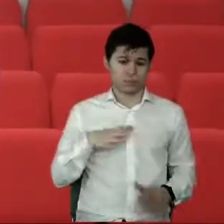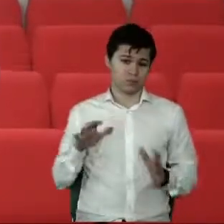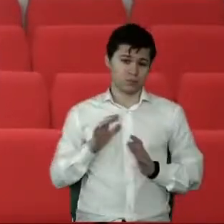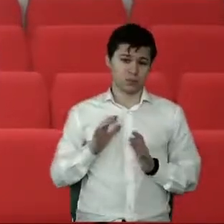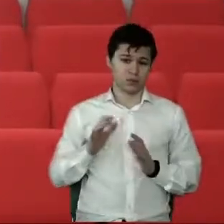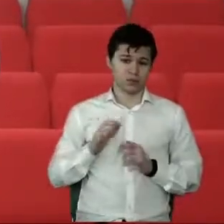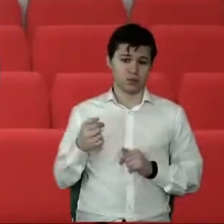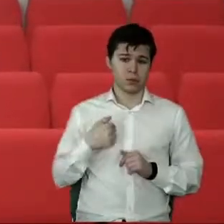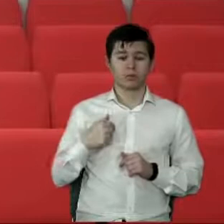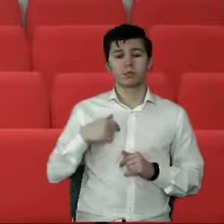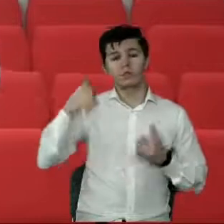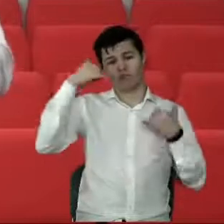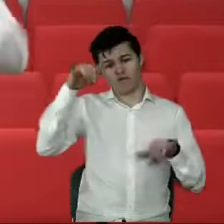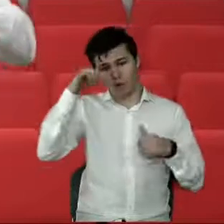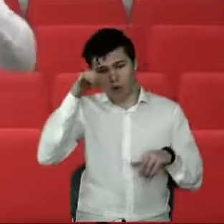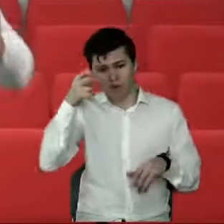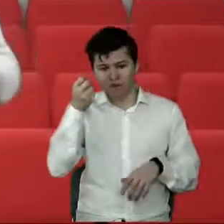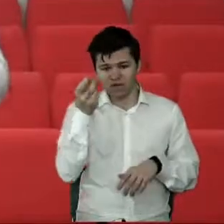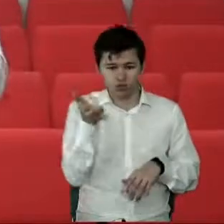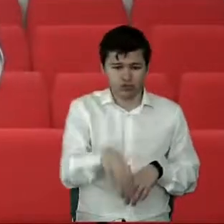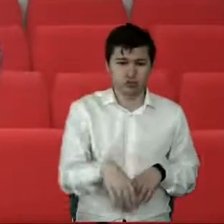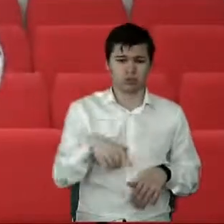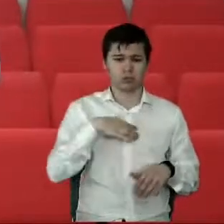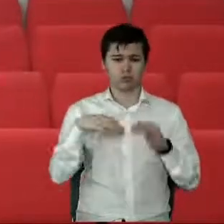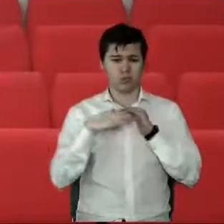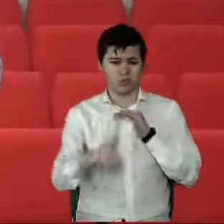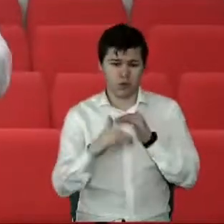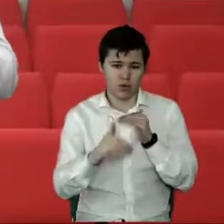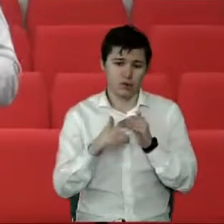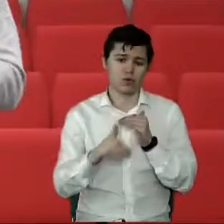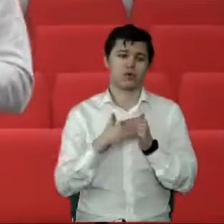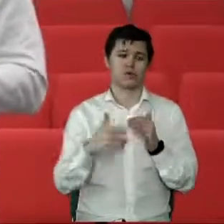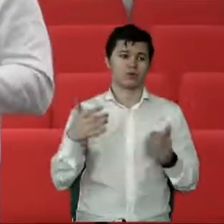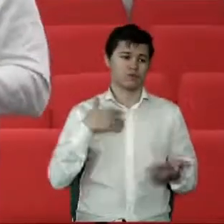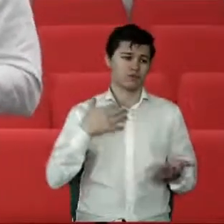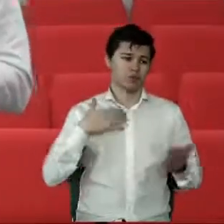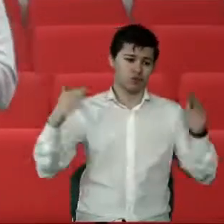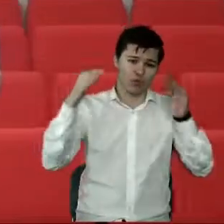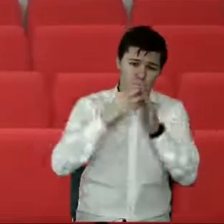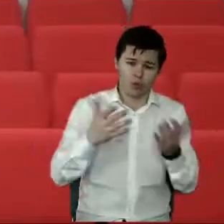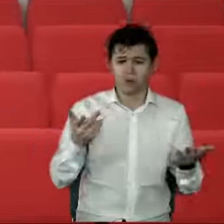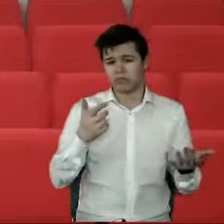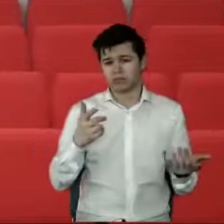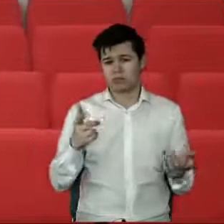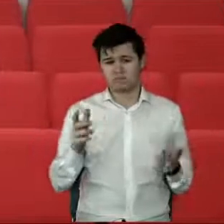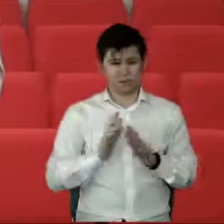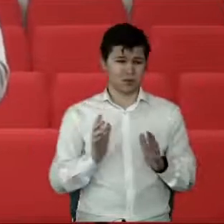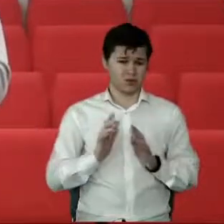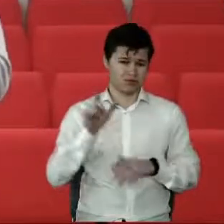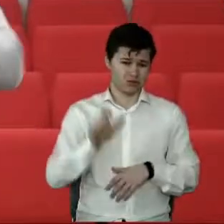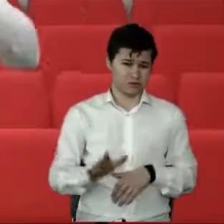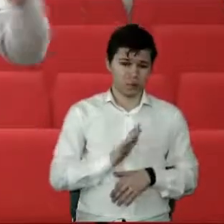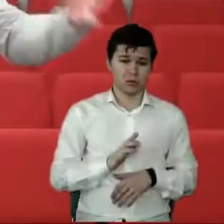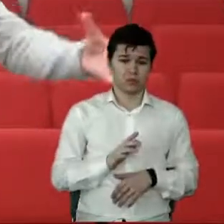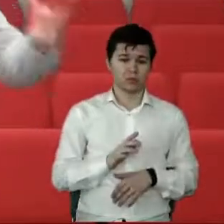человеком. У него было 12 пар валов, у него было поля, у него было хозяйство, у него было имущество. Он был абсолютно не бедным